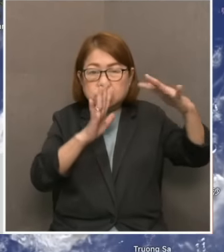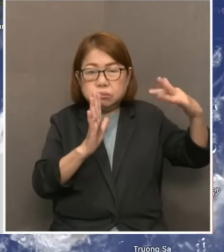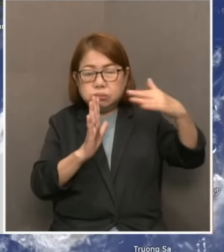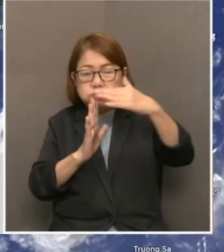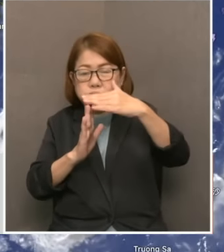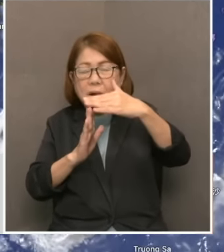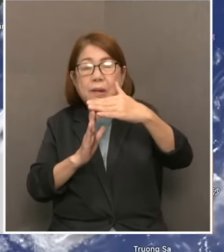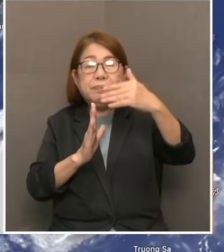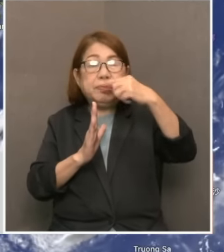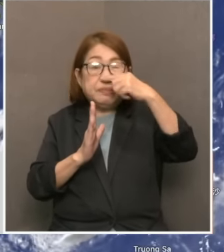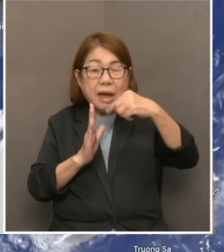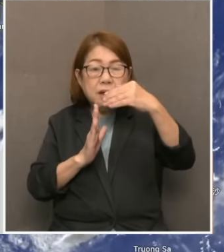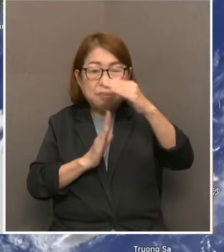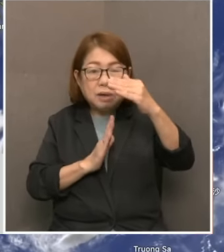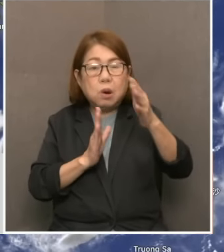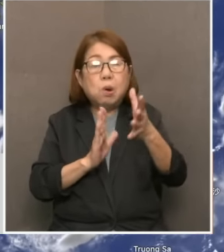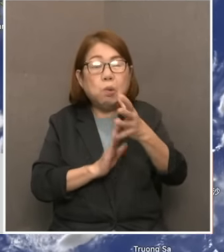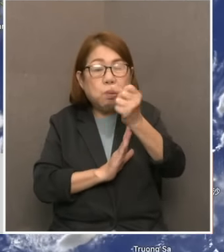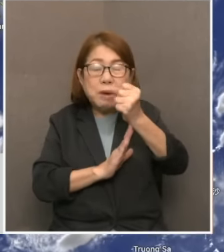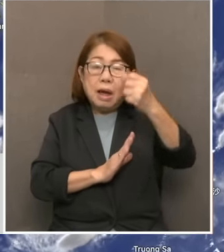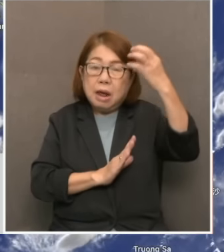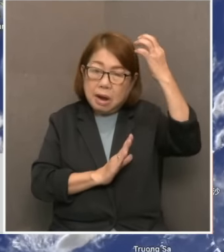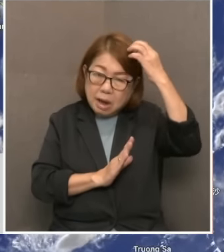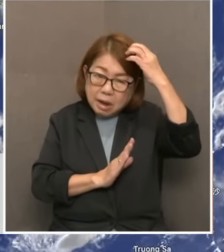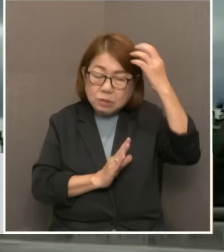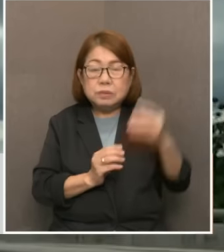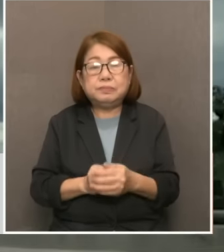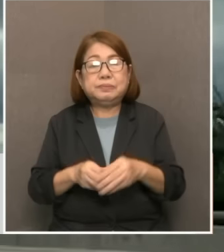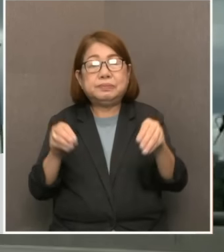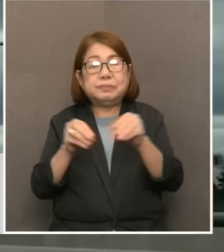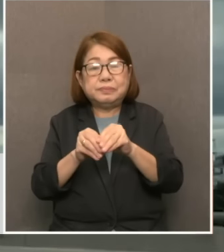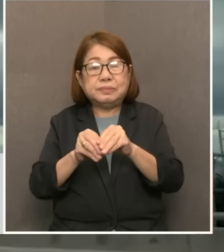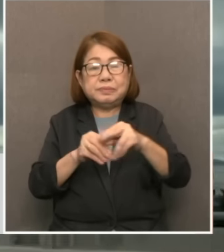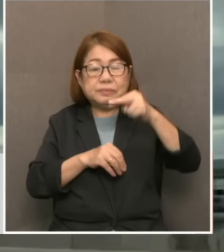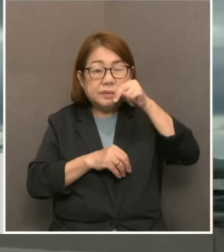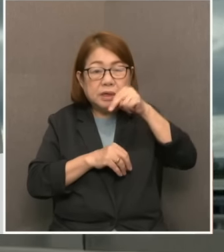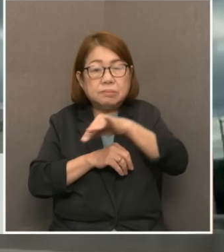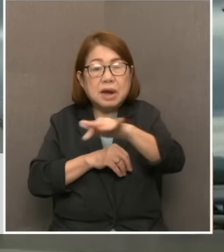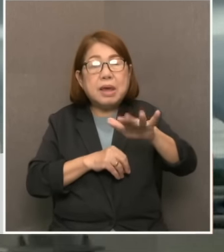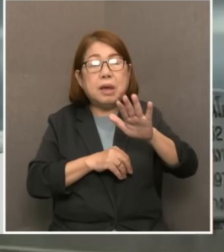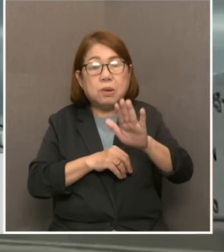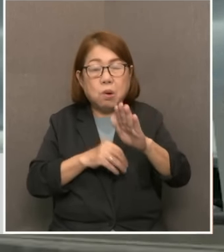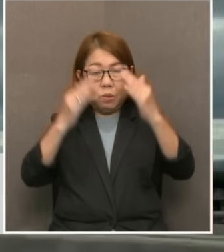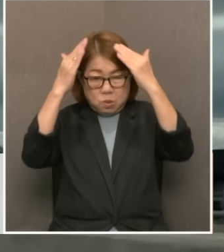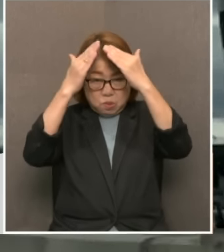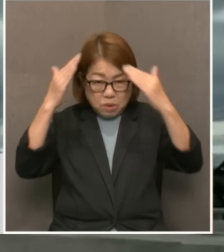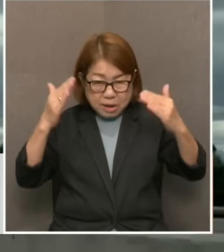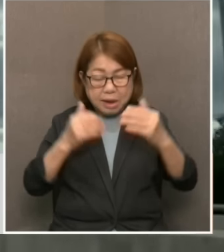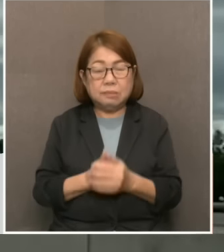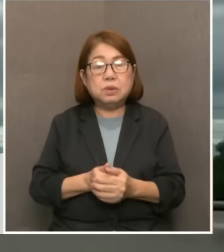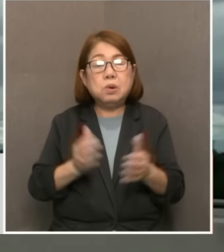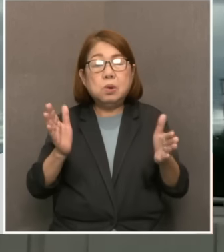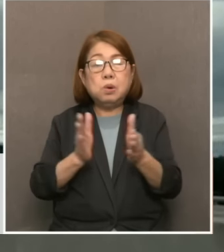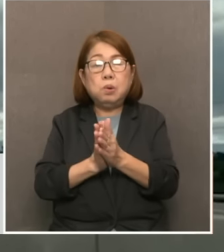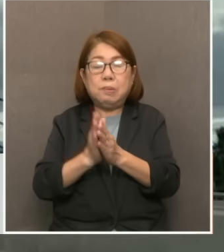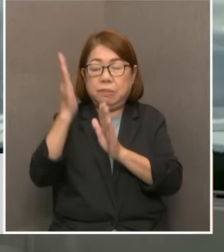ลาวตอนบนเข้าสู่ย่อมความกดอากาศต่ำบริเวณชัยฝั่งประเทศเวีดนามตอนบนและเอาตัเกียประกอบกับมอรสูม